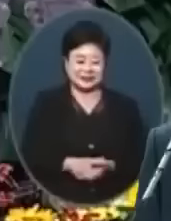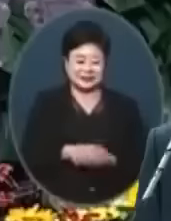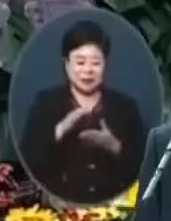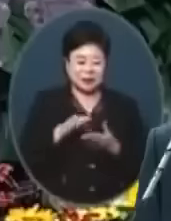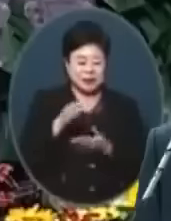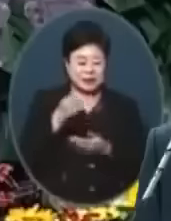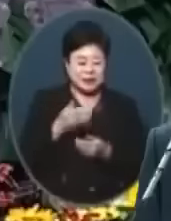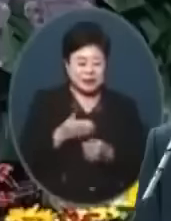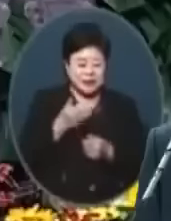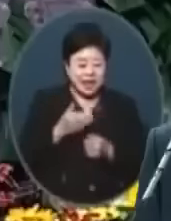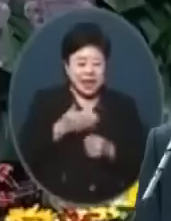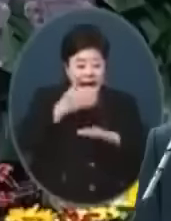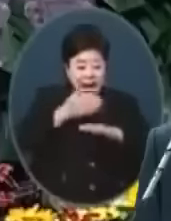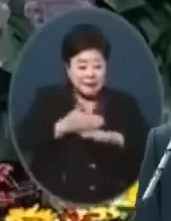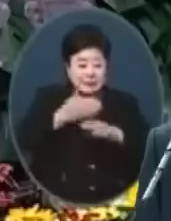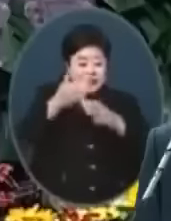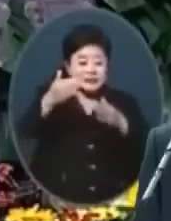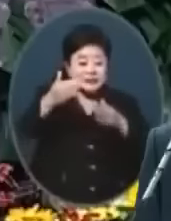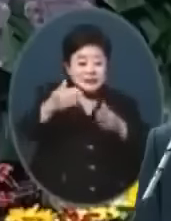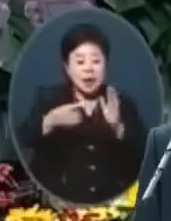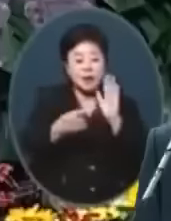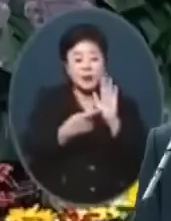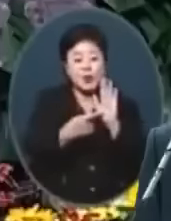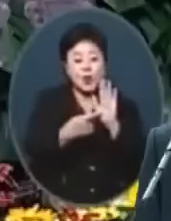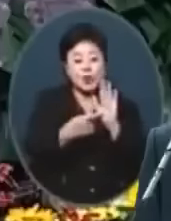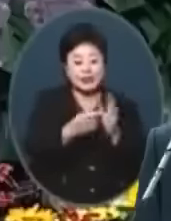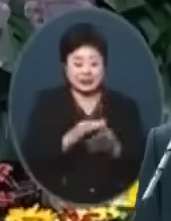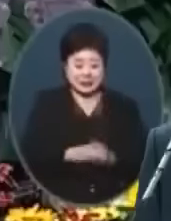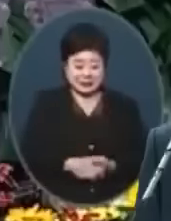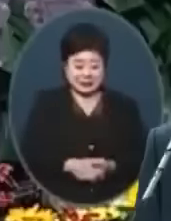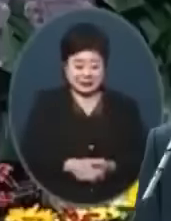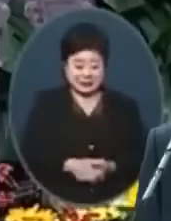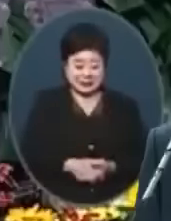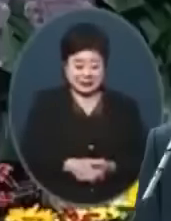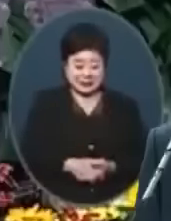흠물은 하나님을 향한 감사의 마음을 표현하는 것입니다.